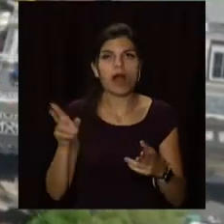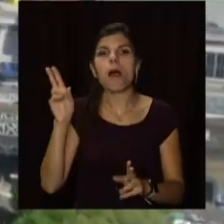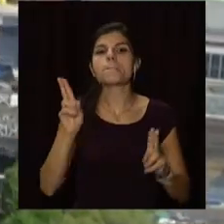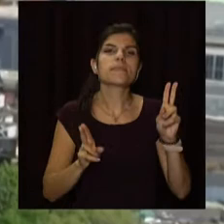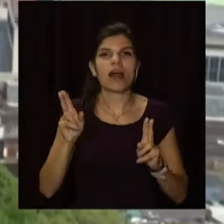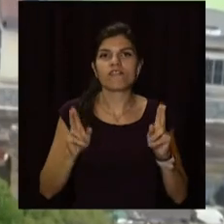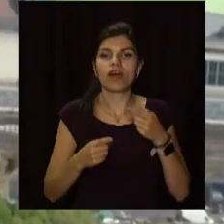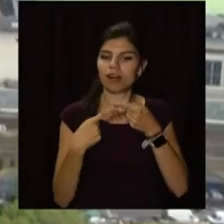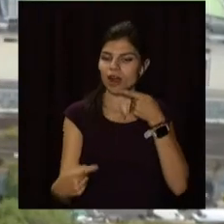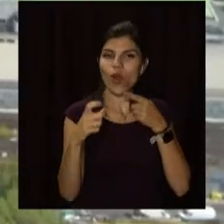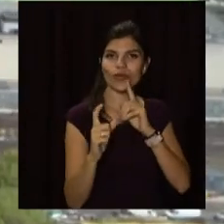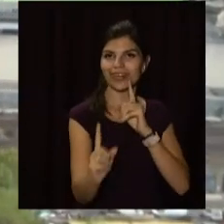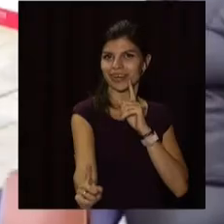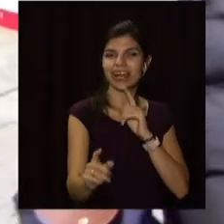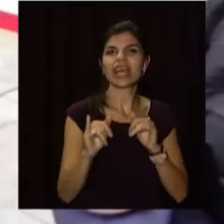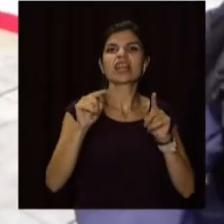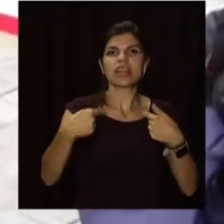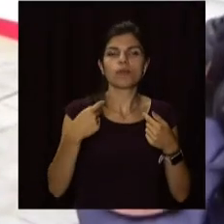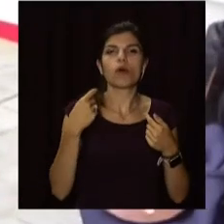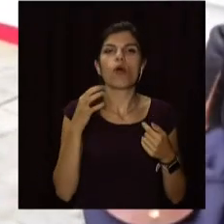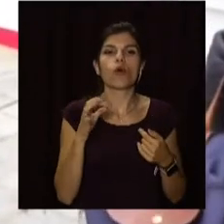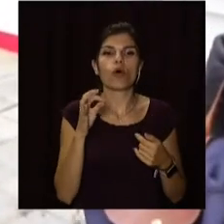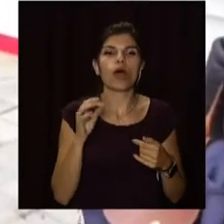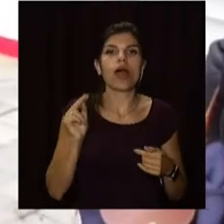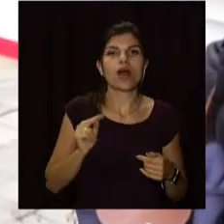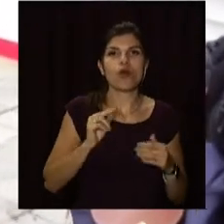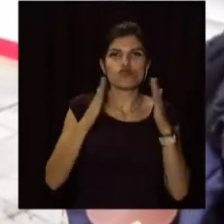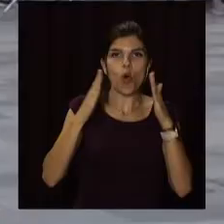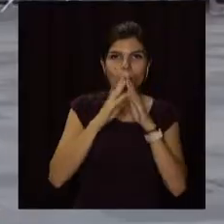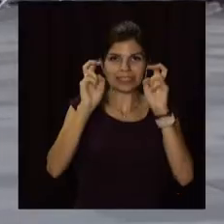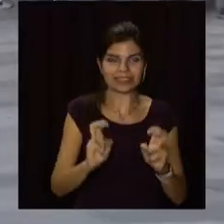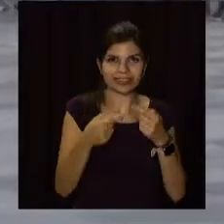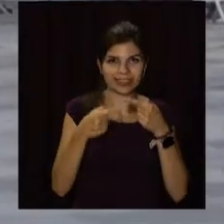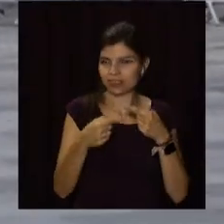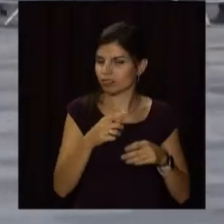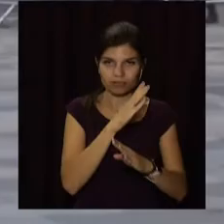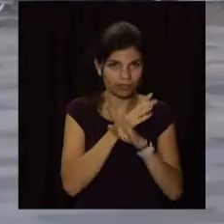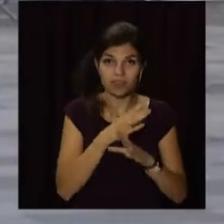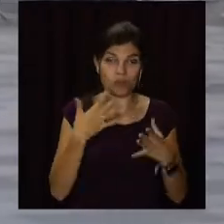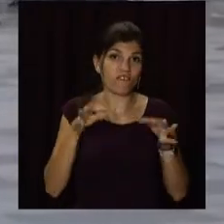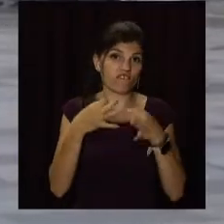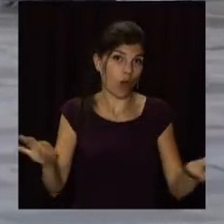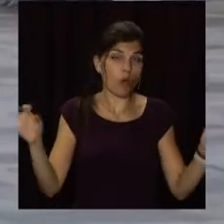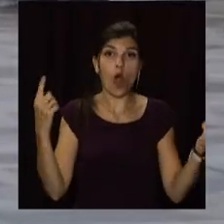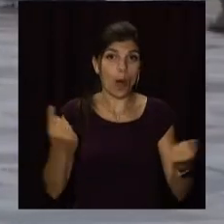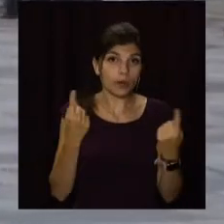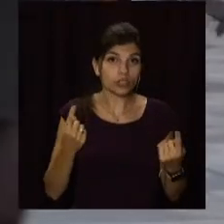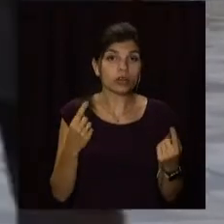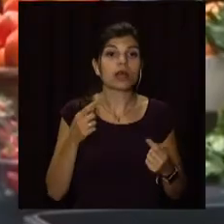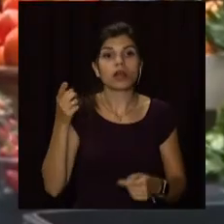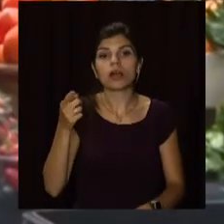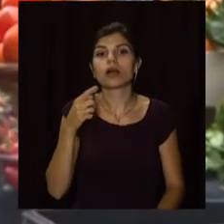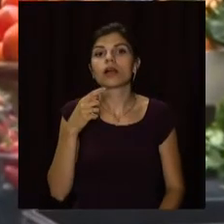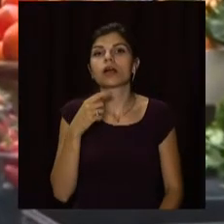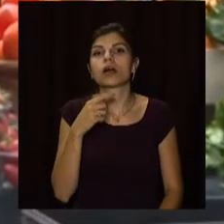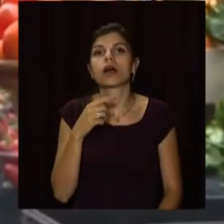дотримання мінімальної дистанції і вимоги по віддаленій роботі. Крім того, паби не будуть зобов'язані обслуговувати клієнтів